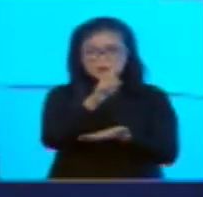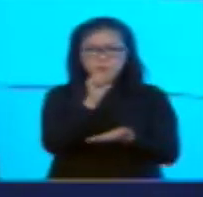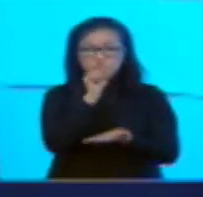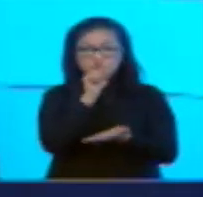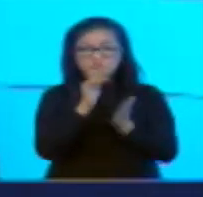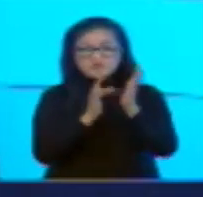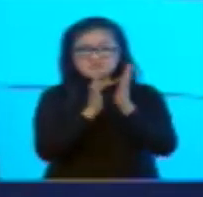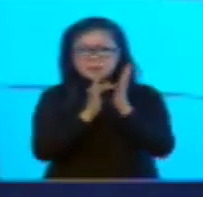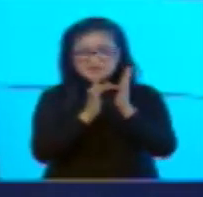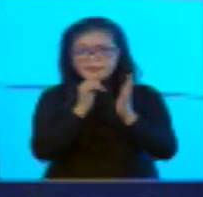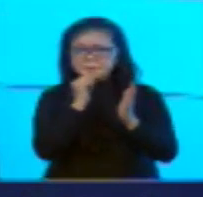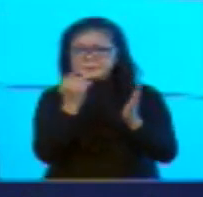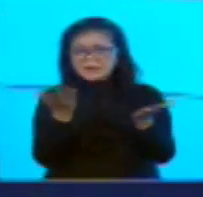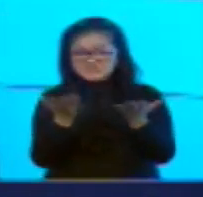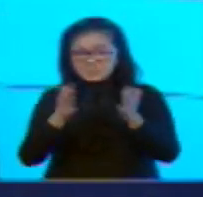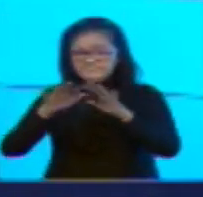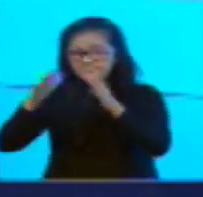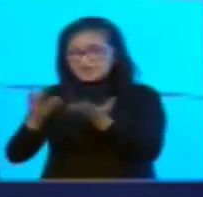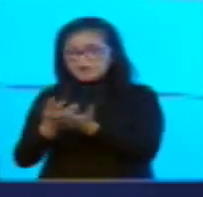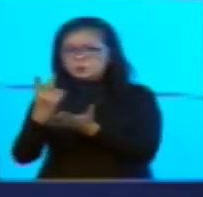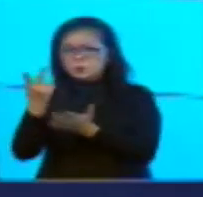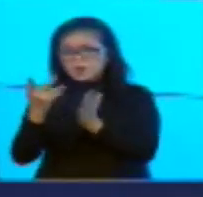paket 2 untuk gejala sedang.